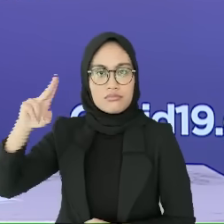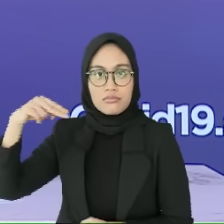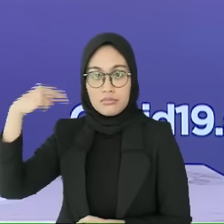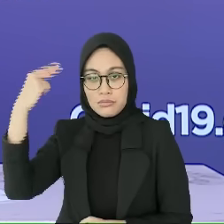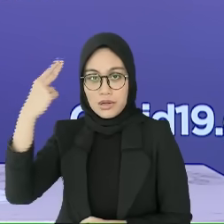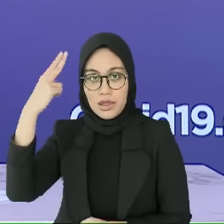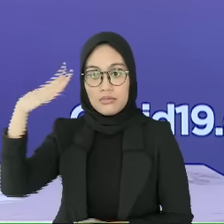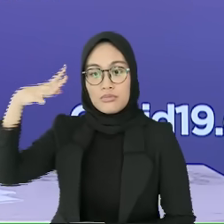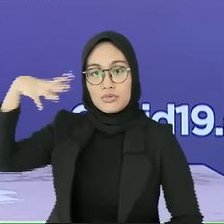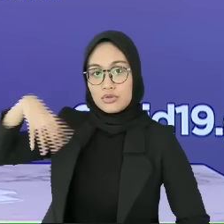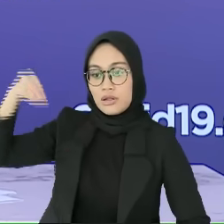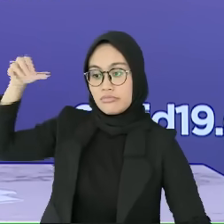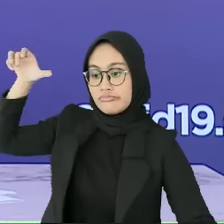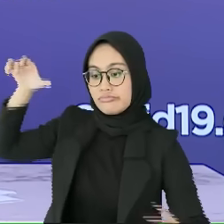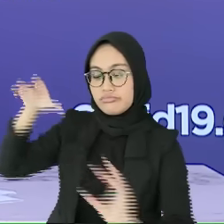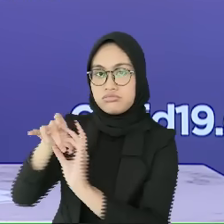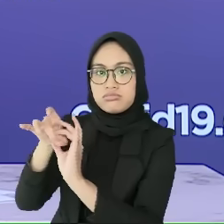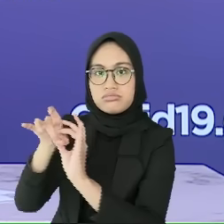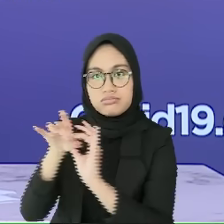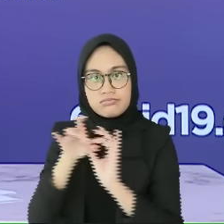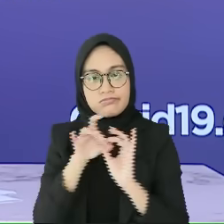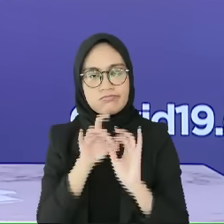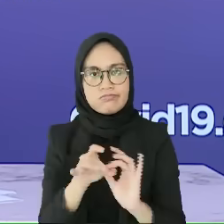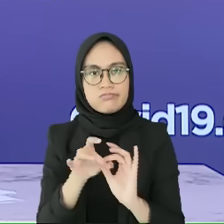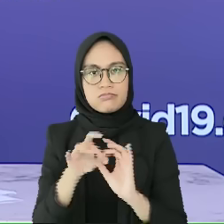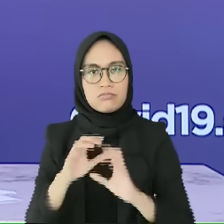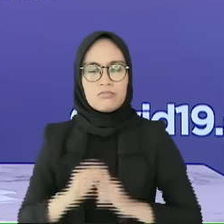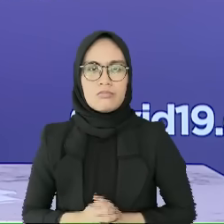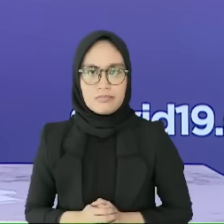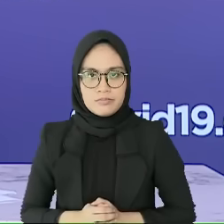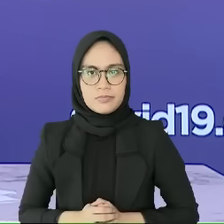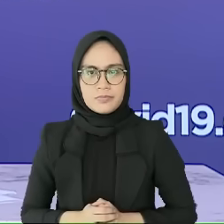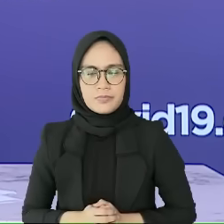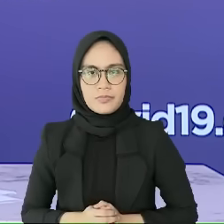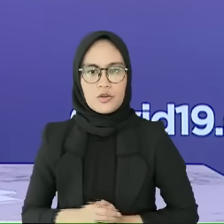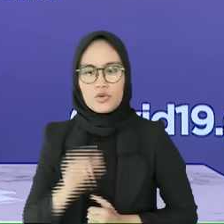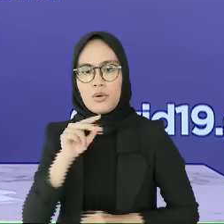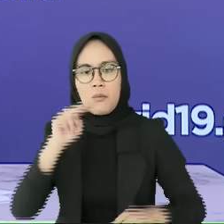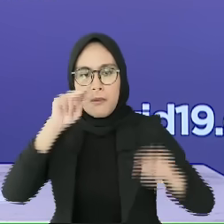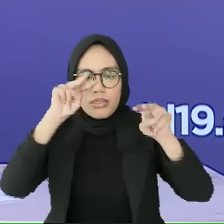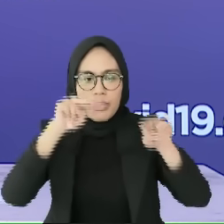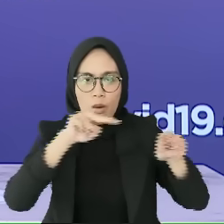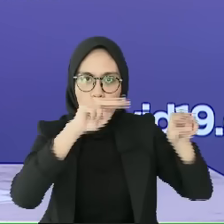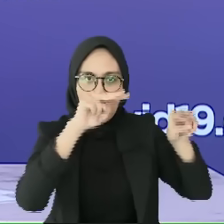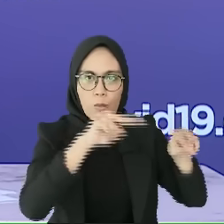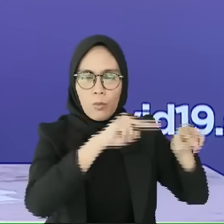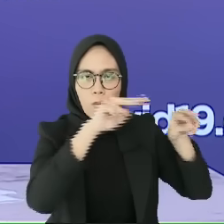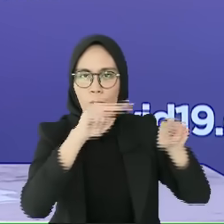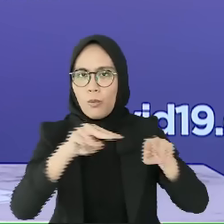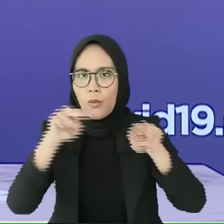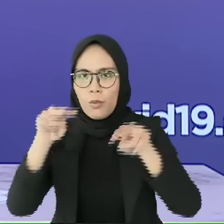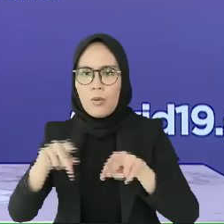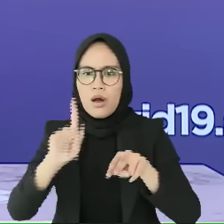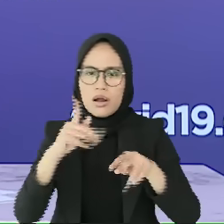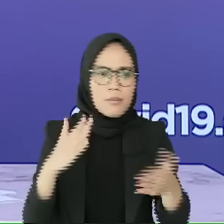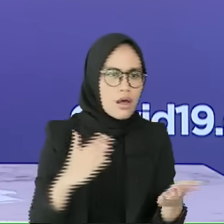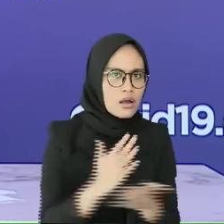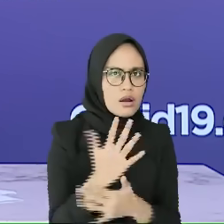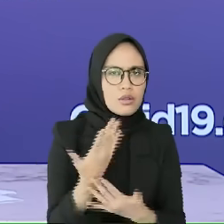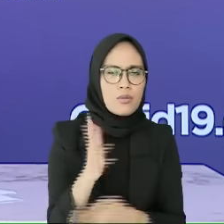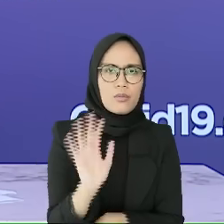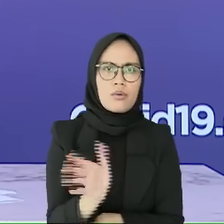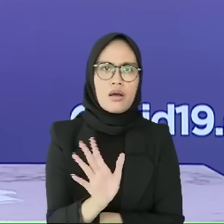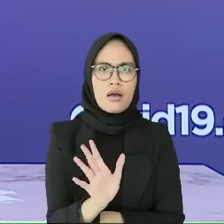dengan membentuk satgas khusus dalam pelaksanaan acara besar maupun di fasilitas publik yang hendak melakukan